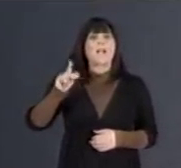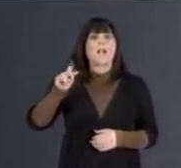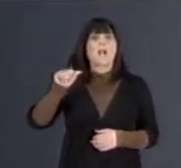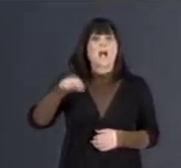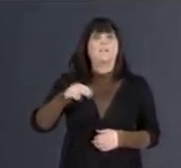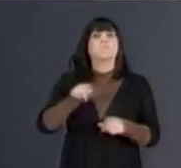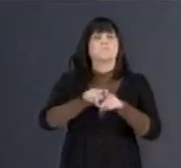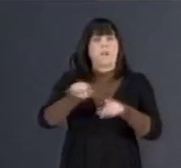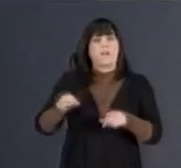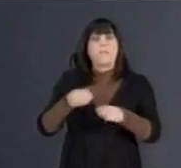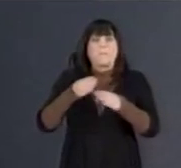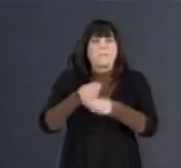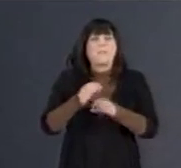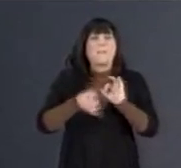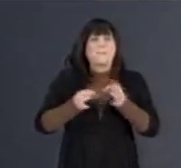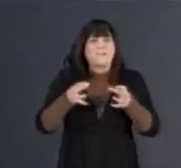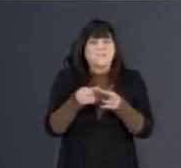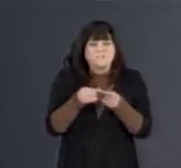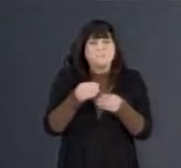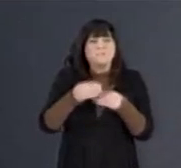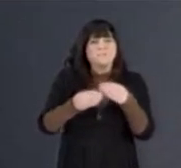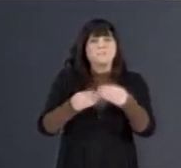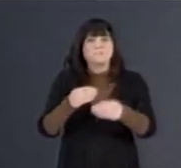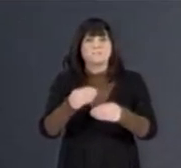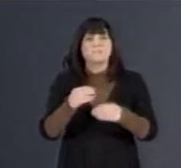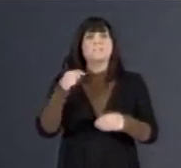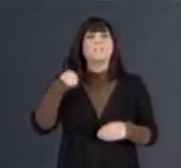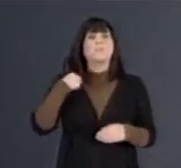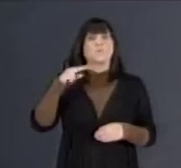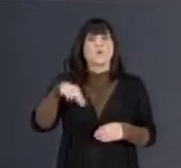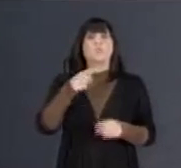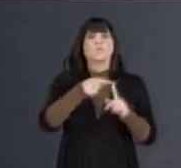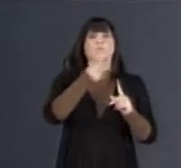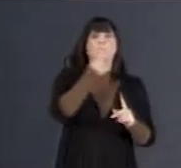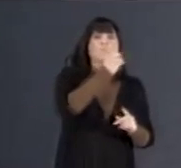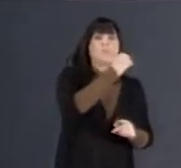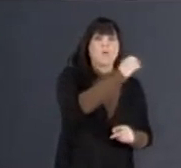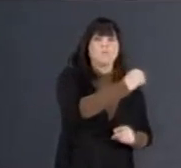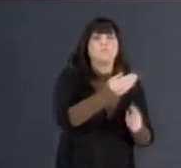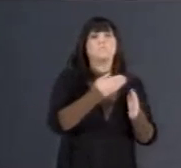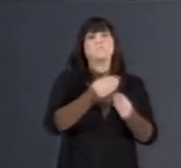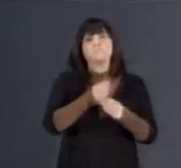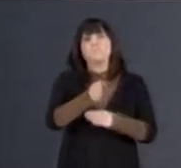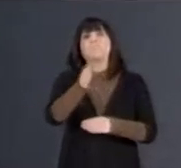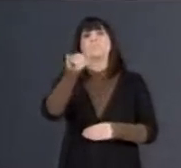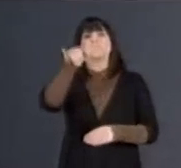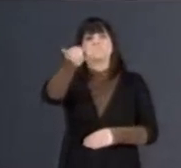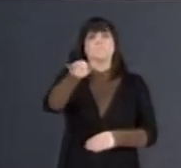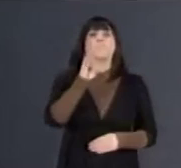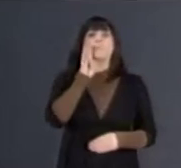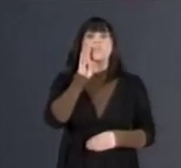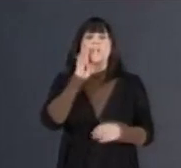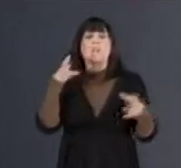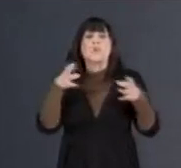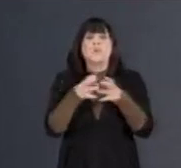bħdajt-narma l-partiet bin mod seda' t-tantijna għdajt-tumur 1000 għdajt-tumur brusselosi il-għrupp t-ieta' l-liberali